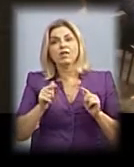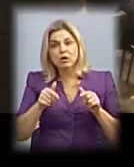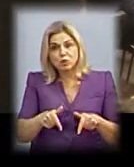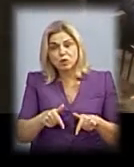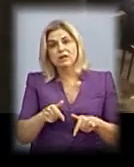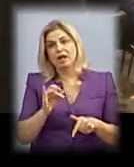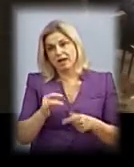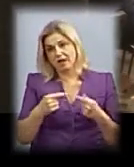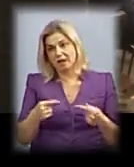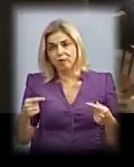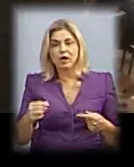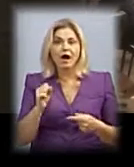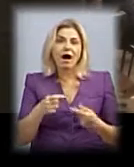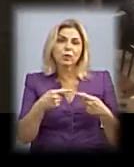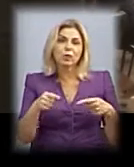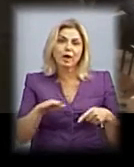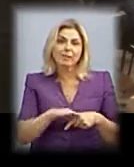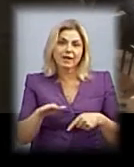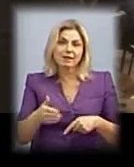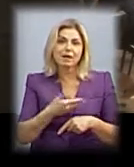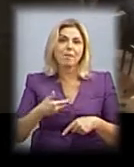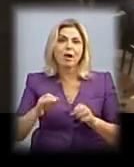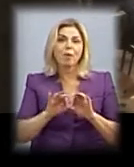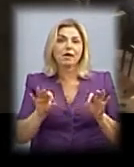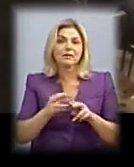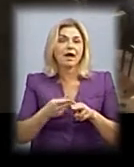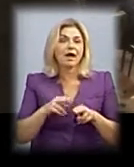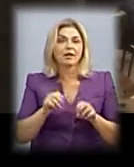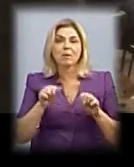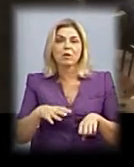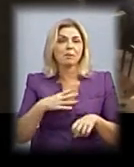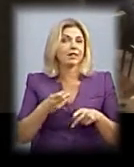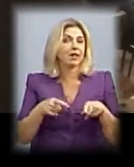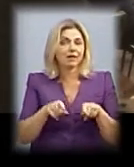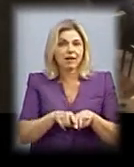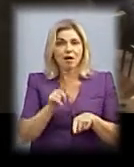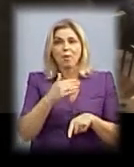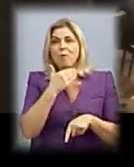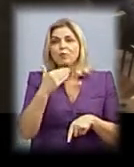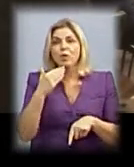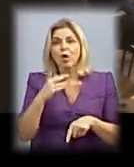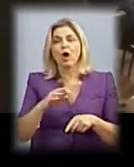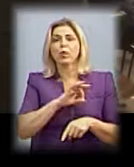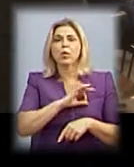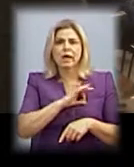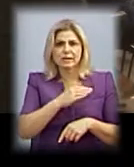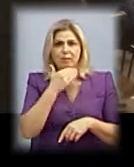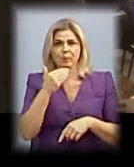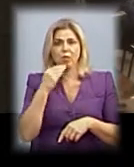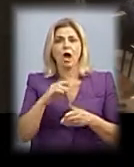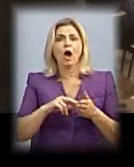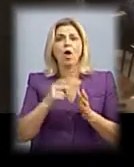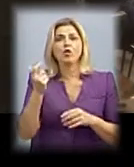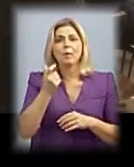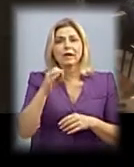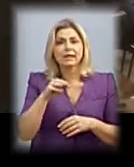Ну, звичайно, що деяким дітям ми пояснюємо, що це може бути не так, тому що вже дуже багато економістів, юристів і таке інше, які шукають роботу.